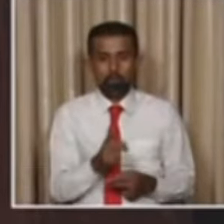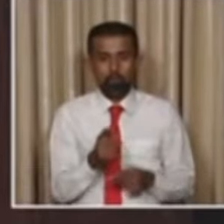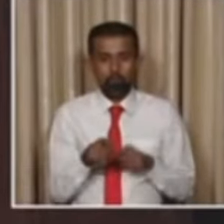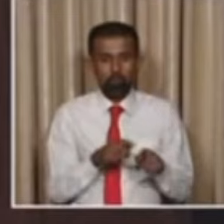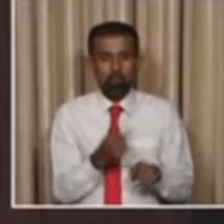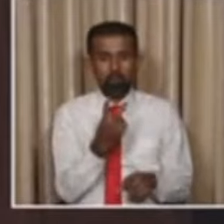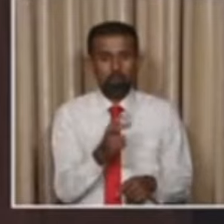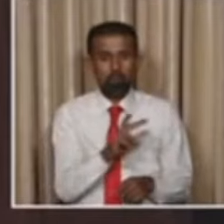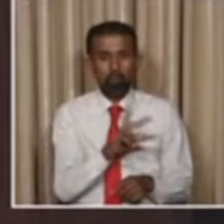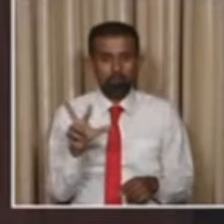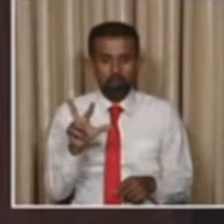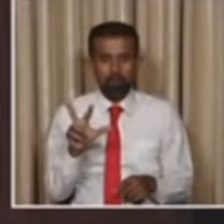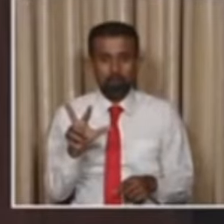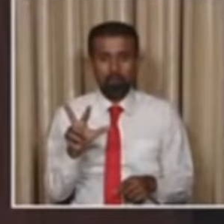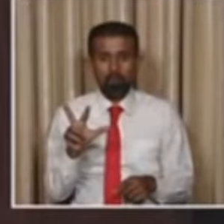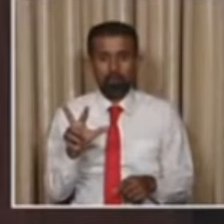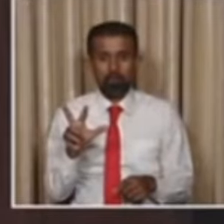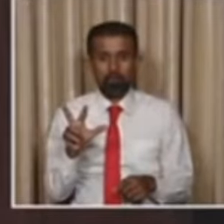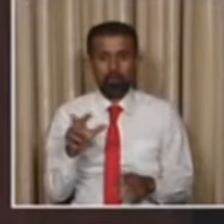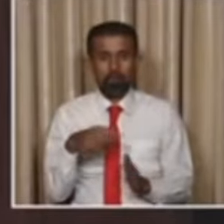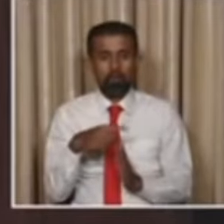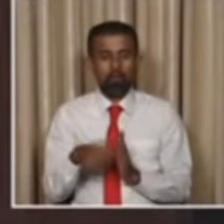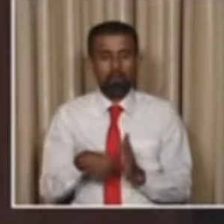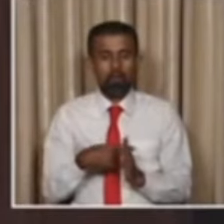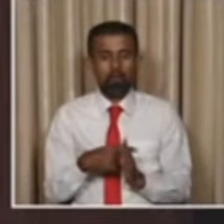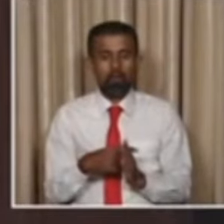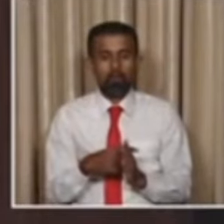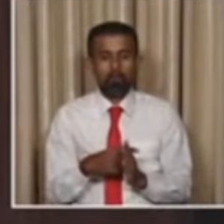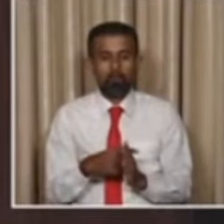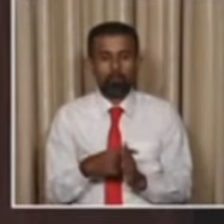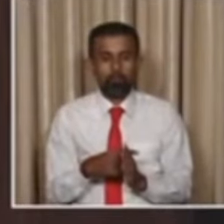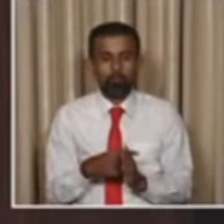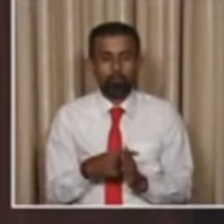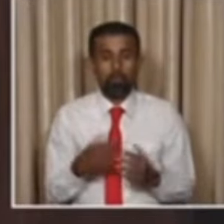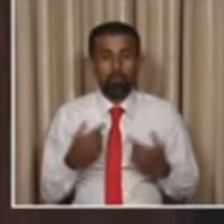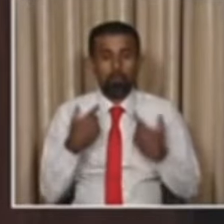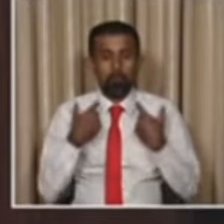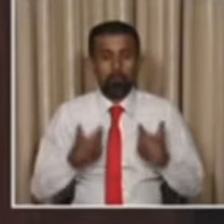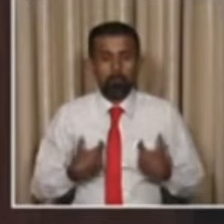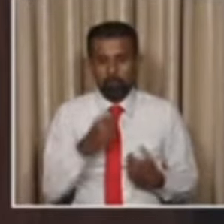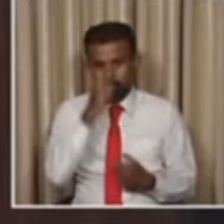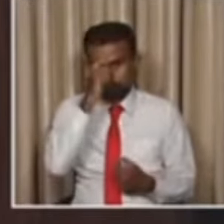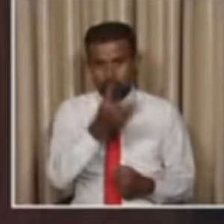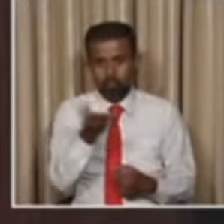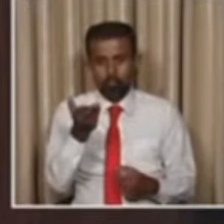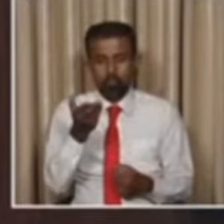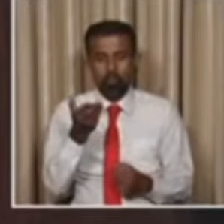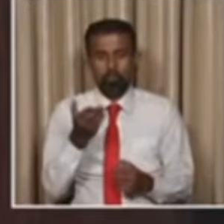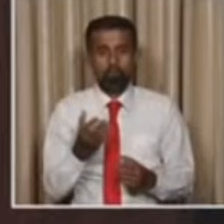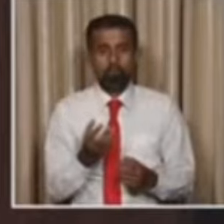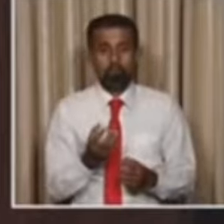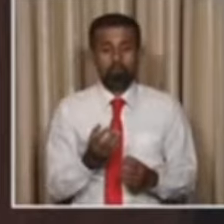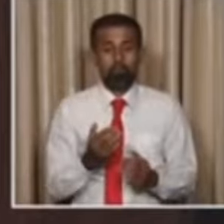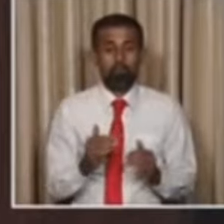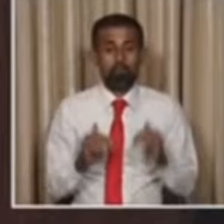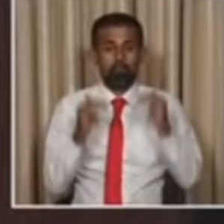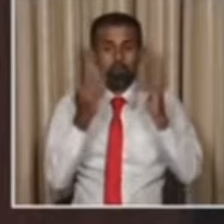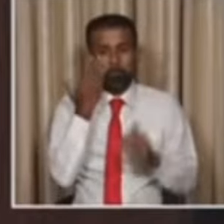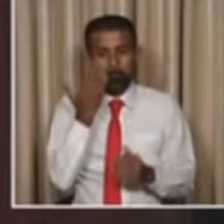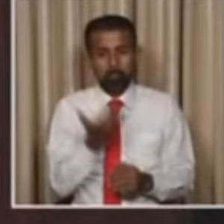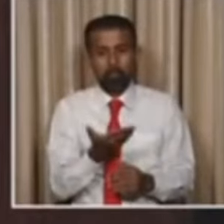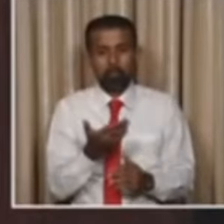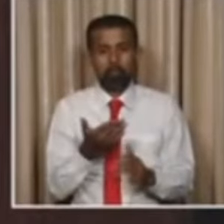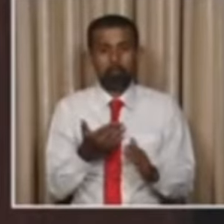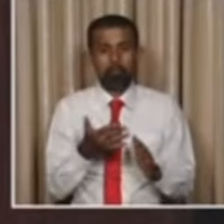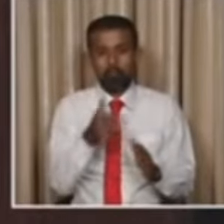2018 ඉඳලා මේ කාරණේ වෙනකොට ලංකාවේ මේ මහින්ද රාජපක්ෂ මැතිතුමා ඔබතුමාලා දන්නා මෙරටේ මවාපාපු සංවර්ධනය තුල දූෂණේ